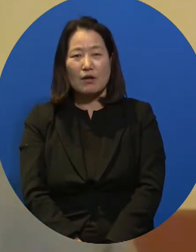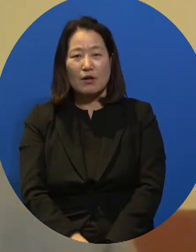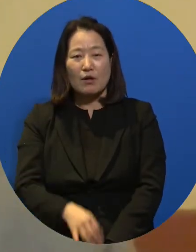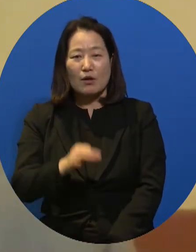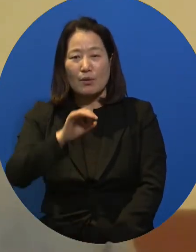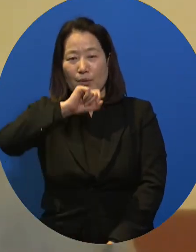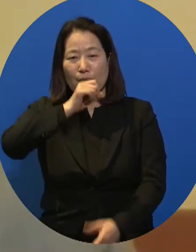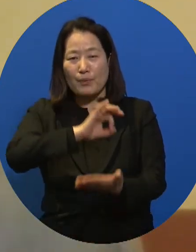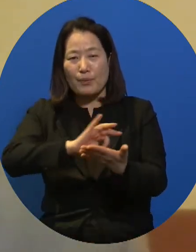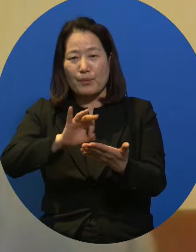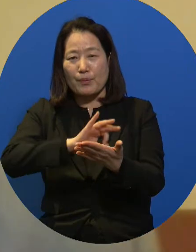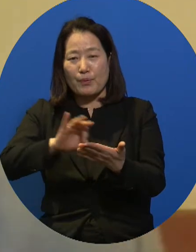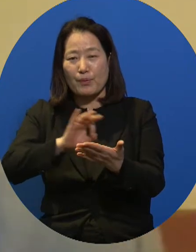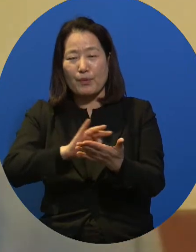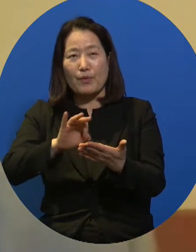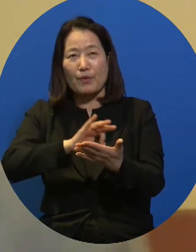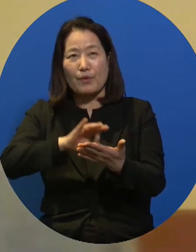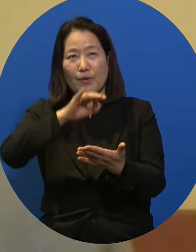보이게 되면서